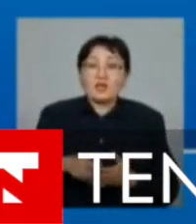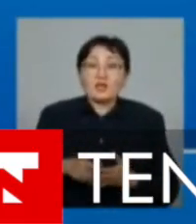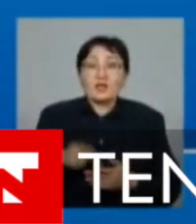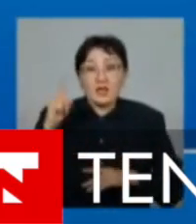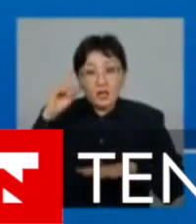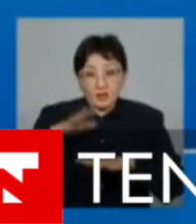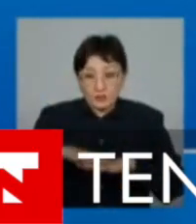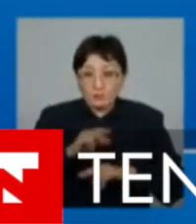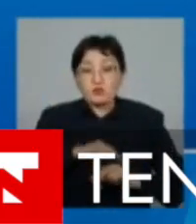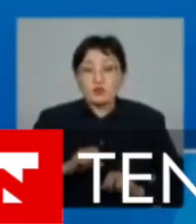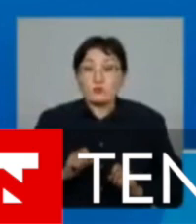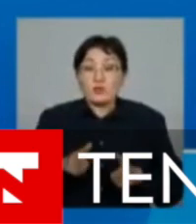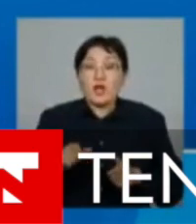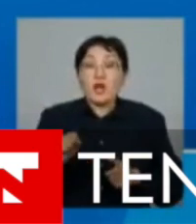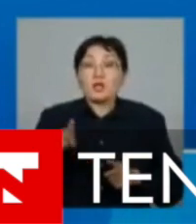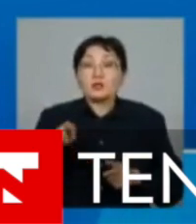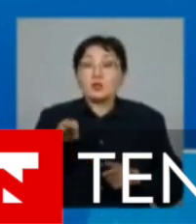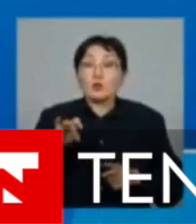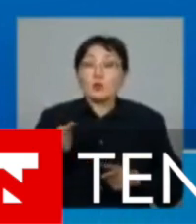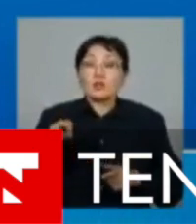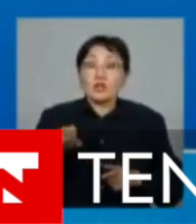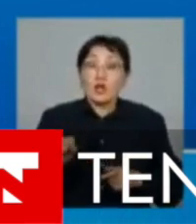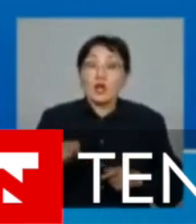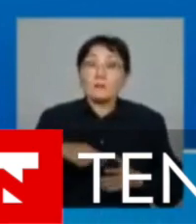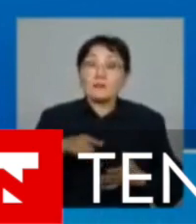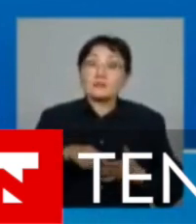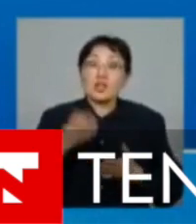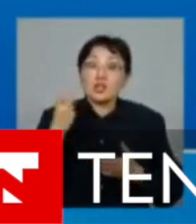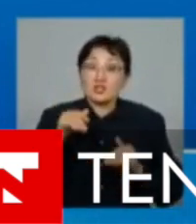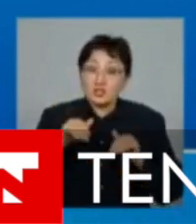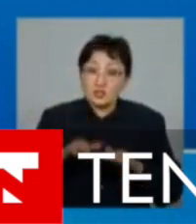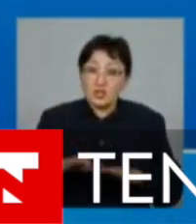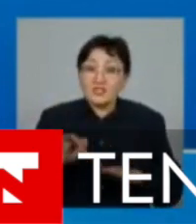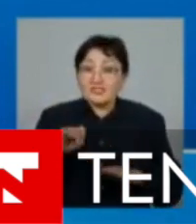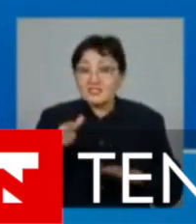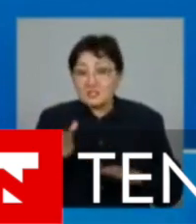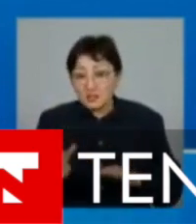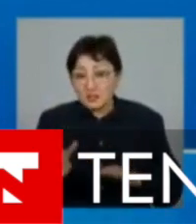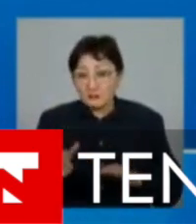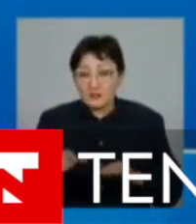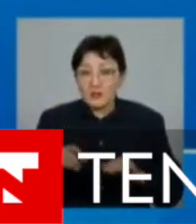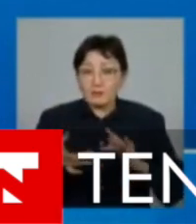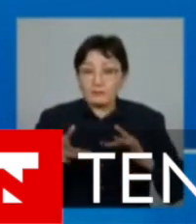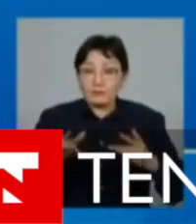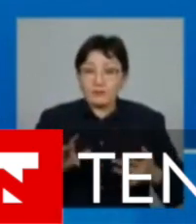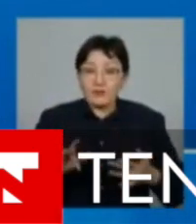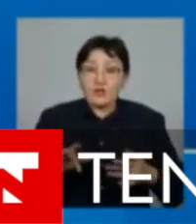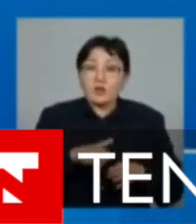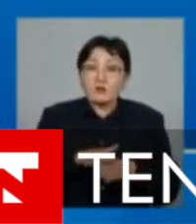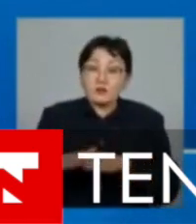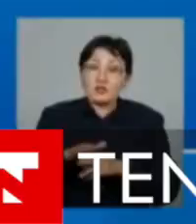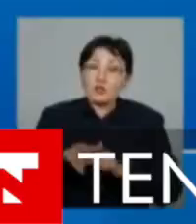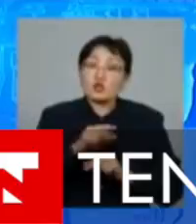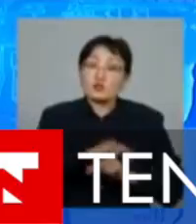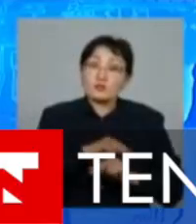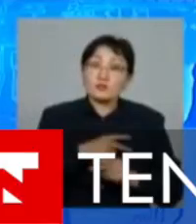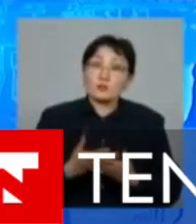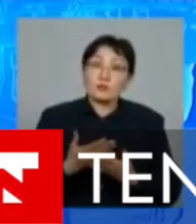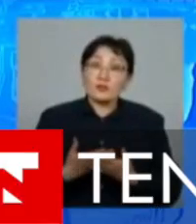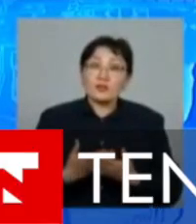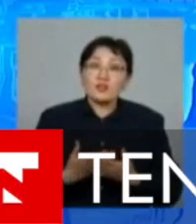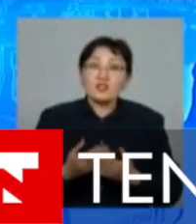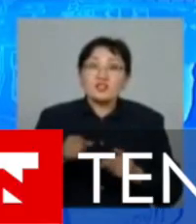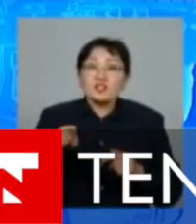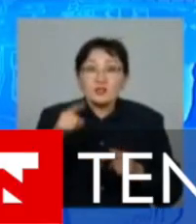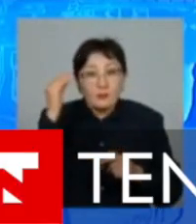бері естіп келе жатырмын, Алтын Орда қашан шешіледі. Мына инстаграмға бір істелген жұмыстарды көрсетсең, комментарийдің